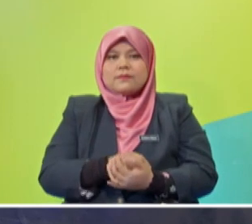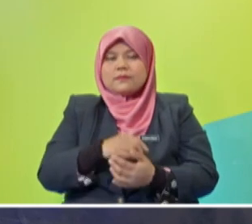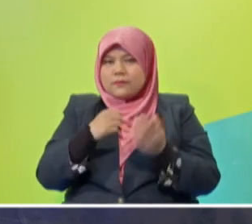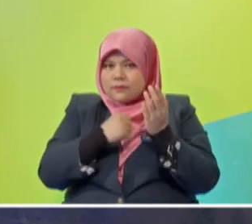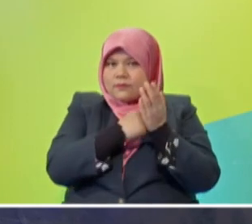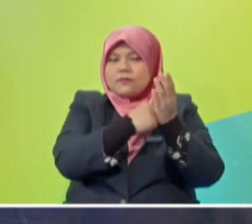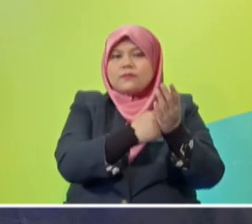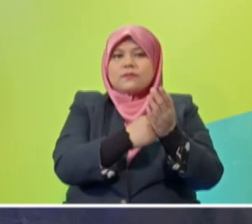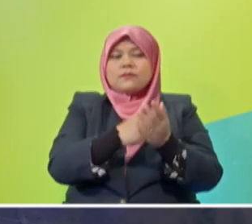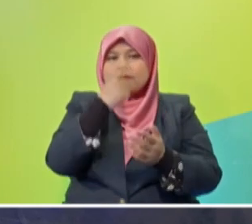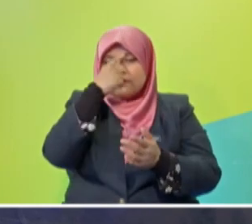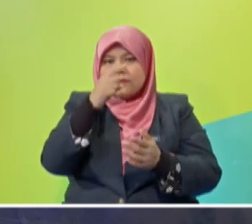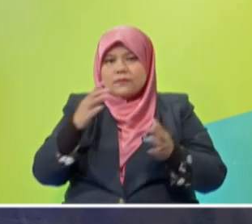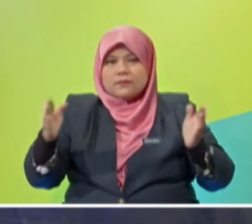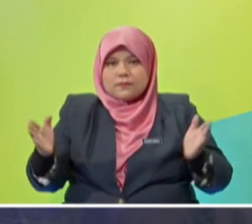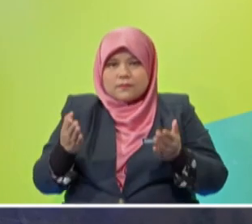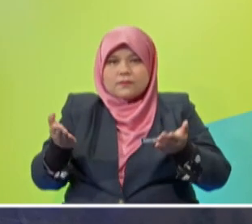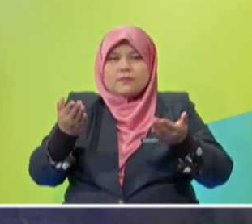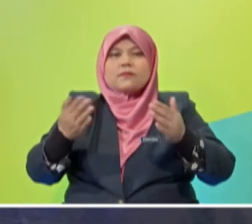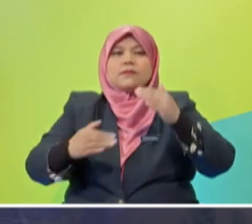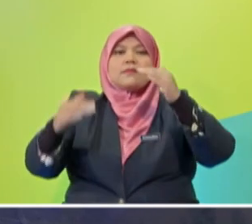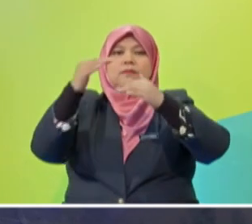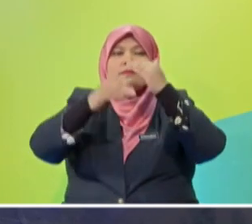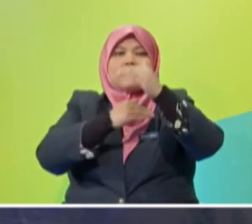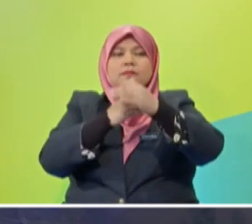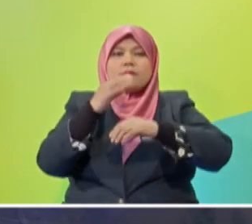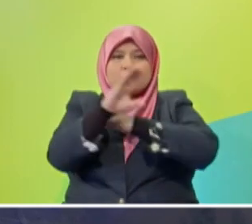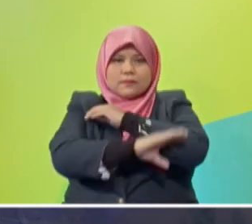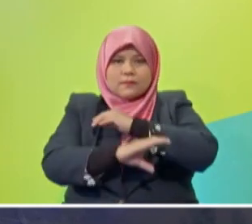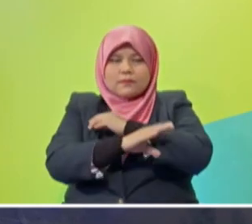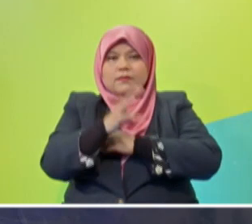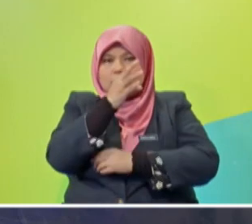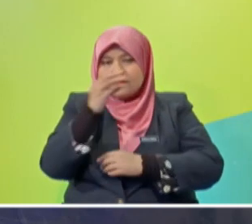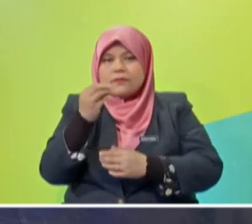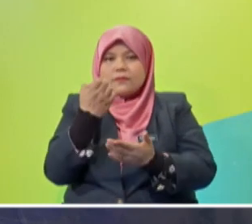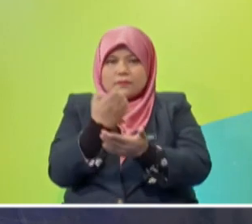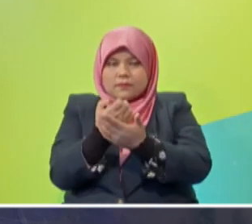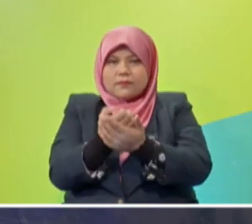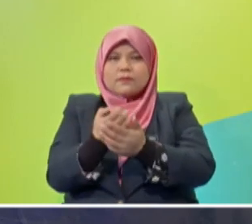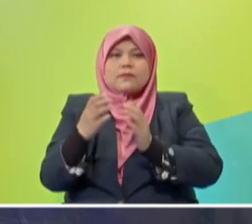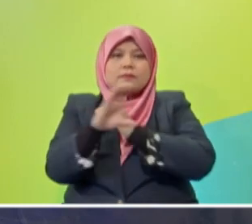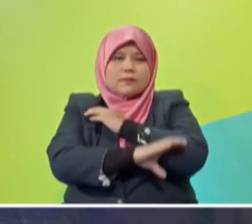untuk membangunkan negara kita ke arah negara yang lebih maju dengan sama-sama kita bangunkan ekonomi negara.